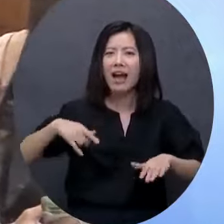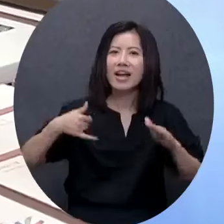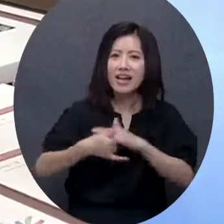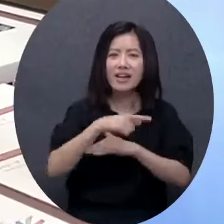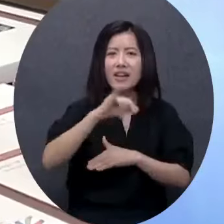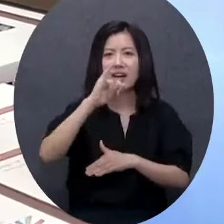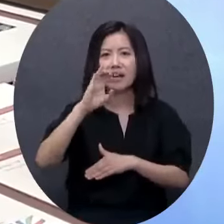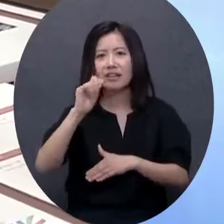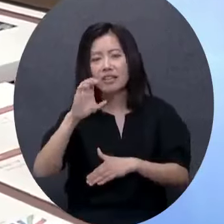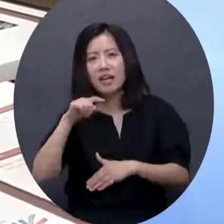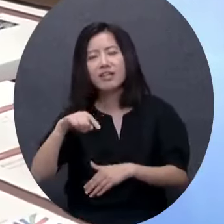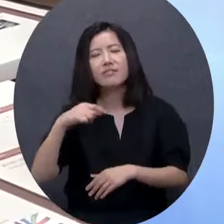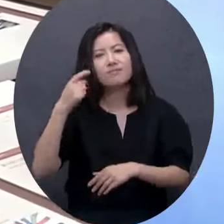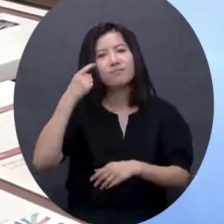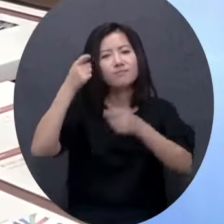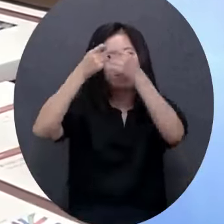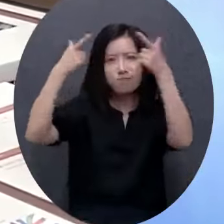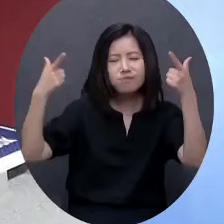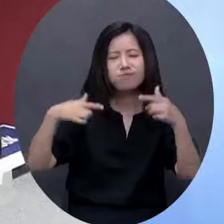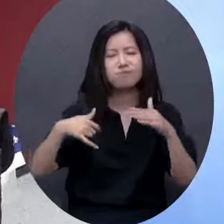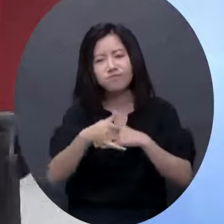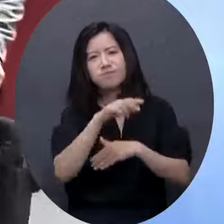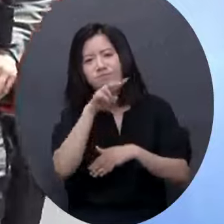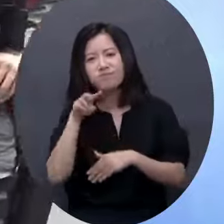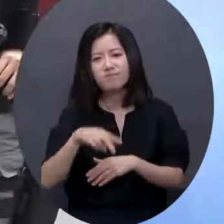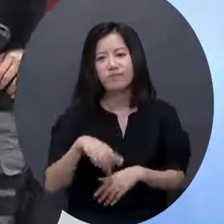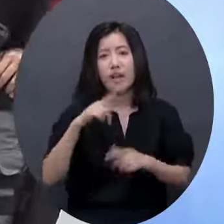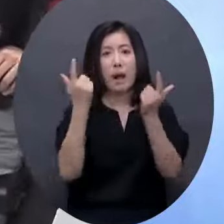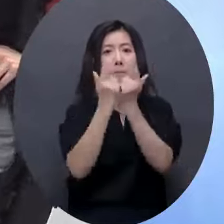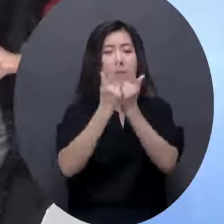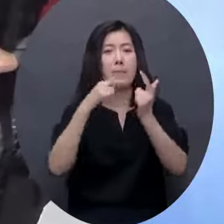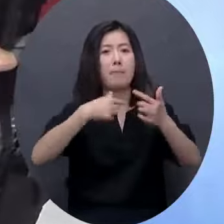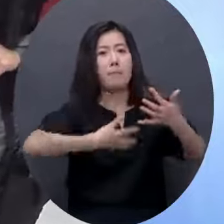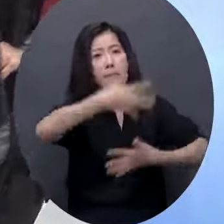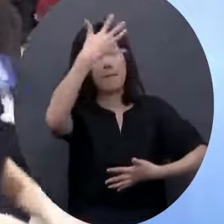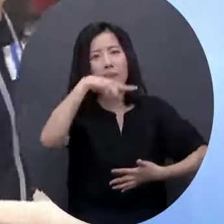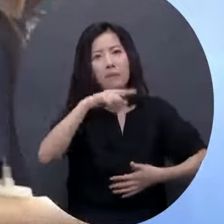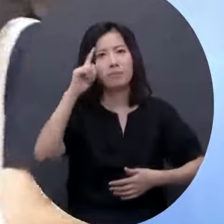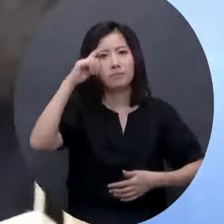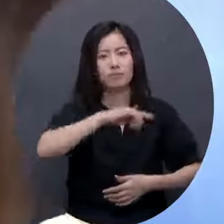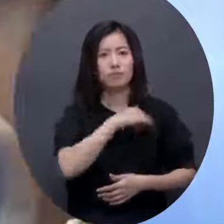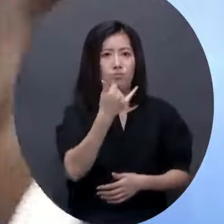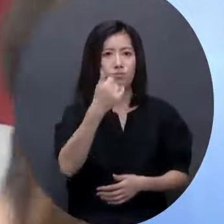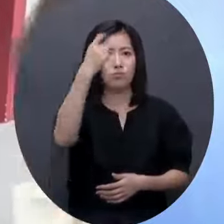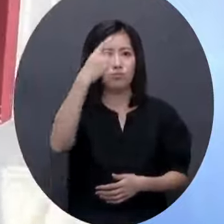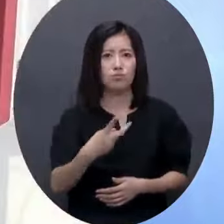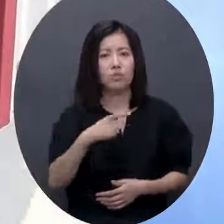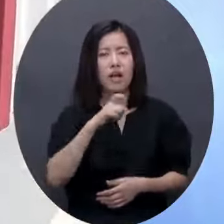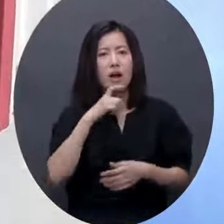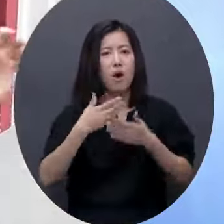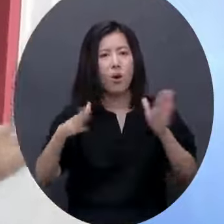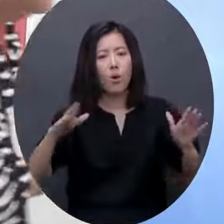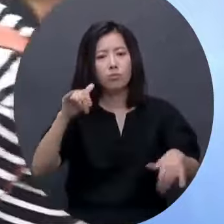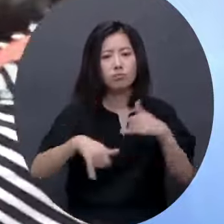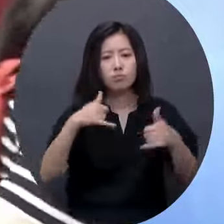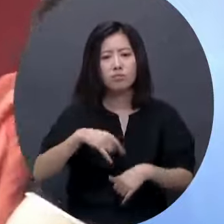咯，等佢认识多啲，带佢过嚟感受一下。 位於北角的廉署大樓一連兩個週末舉行開放日，